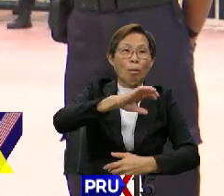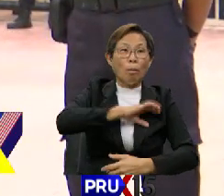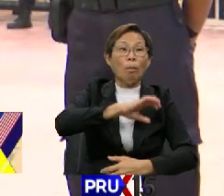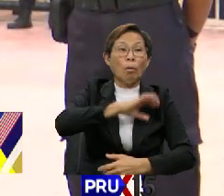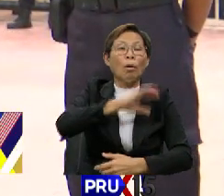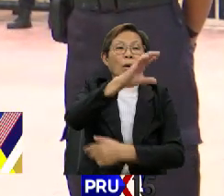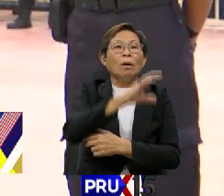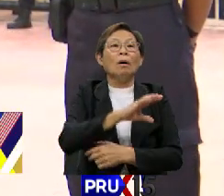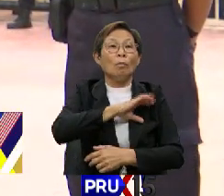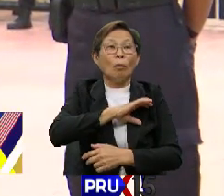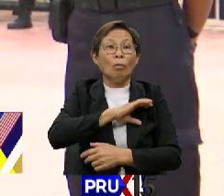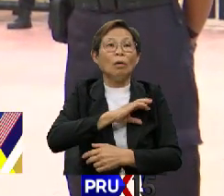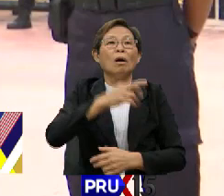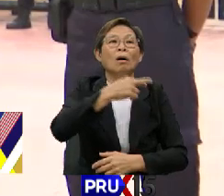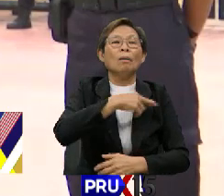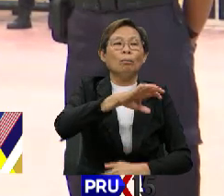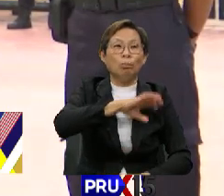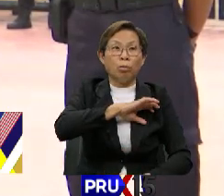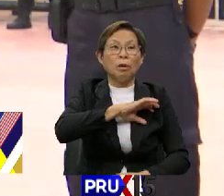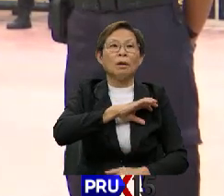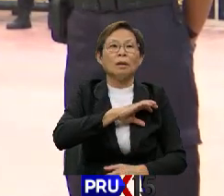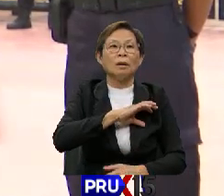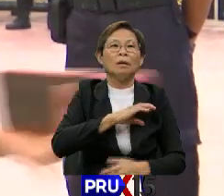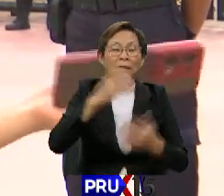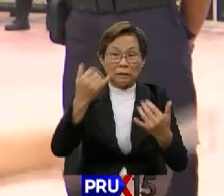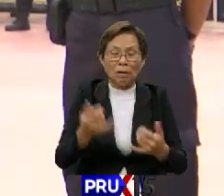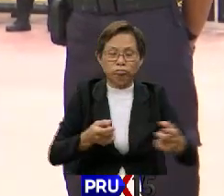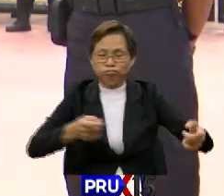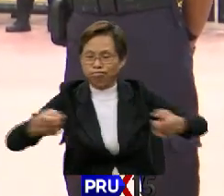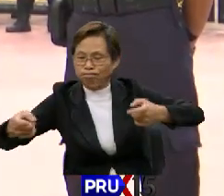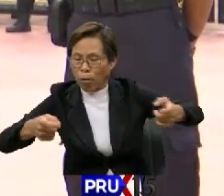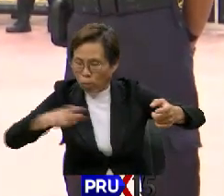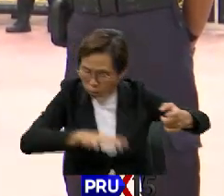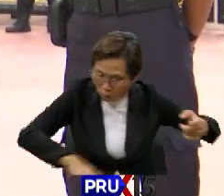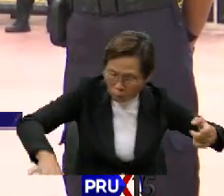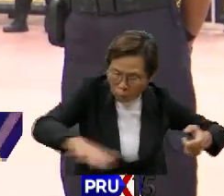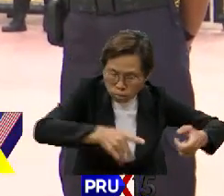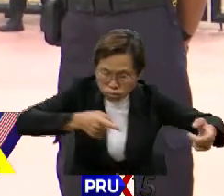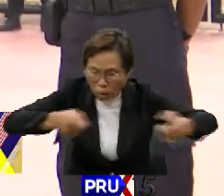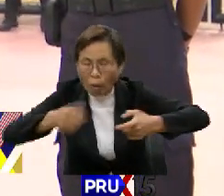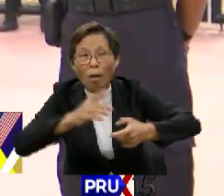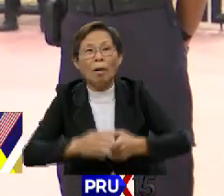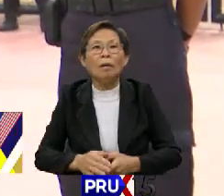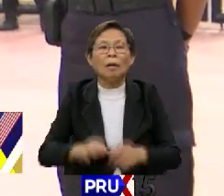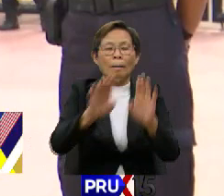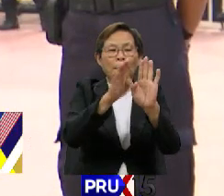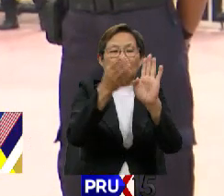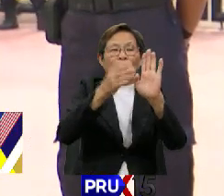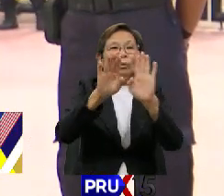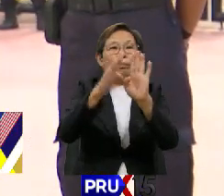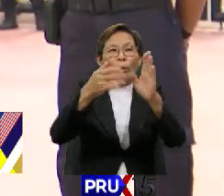anggota polis di Raja Malaysia PDRM juga sedang mengawal kawasan sekitar dan juga bahagian pintu